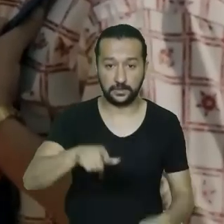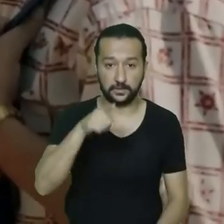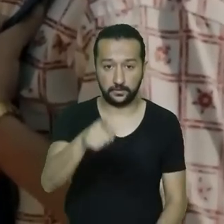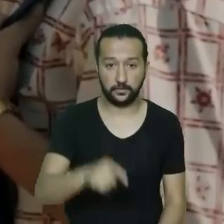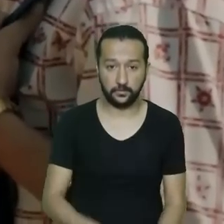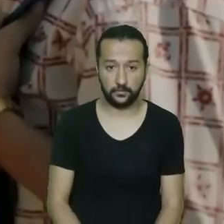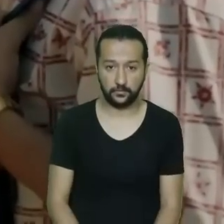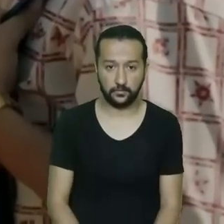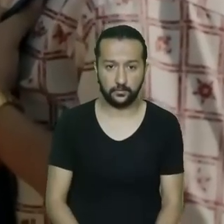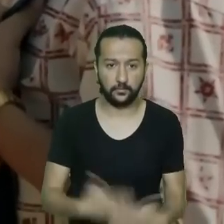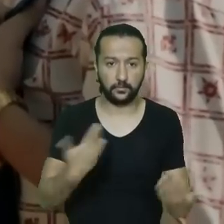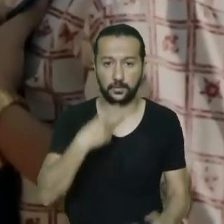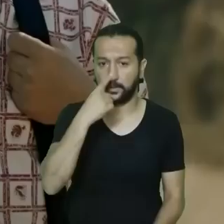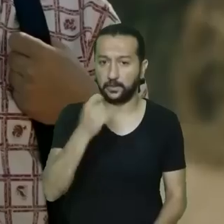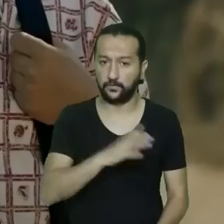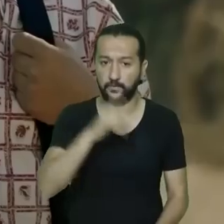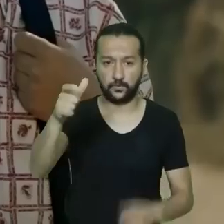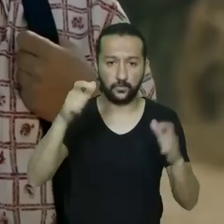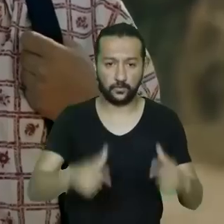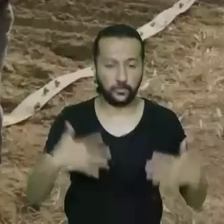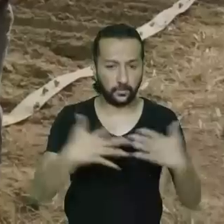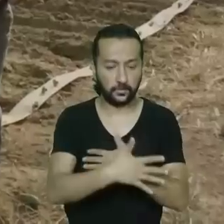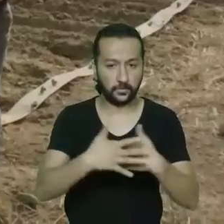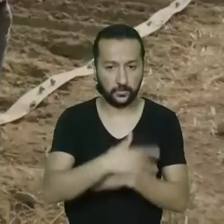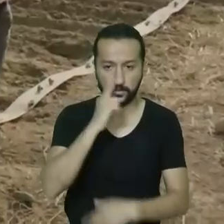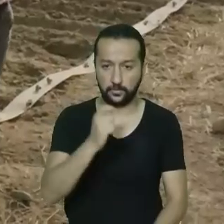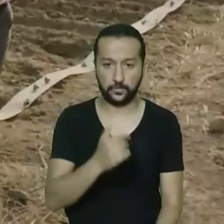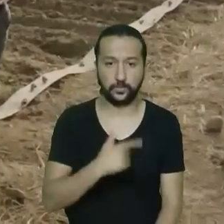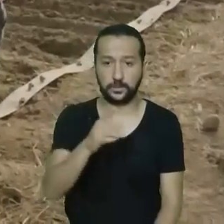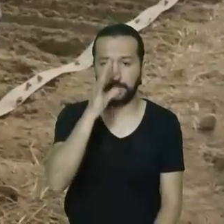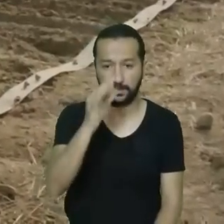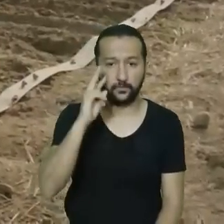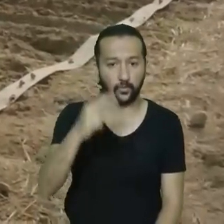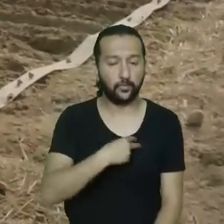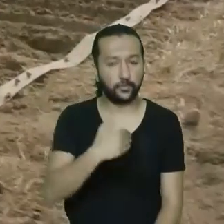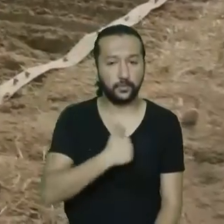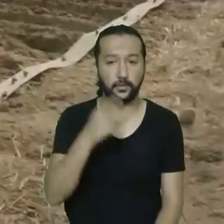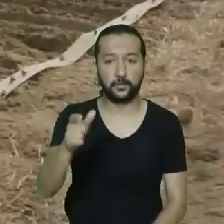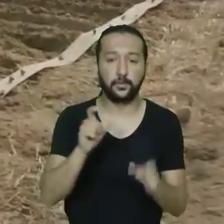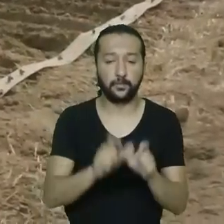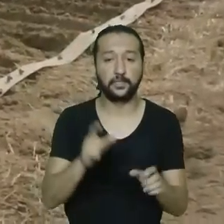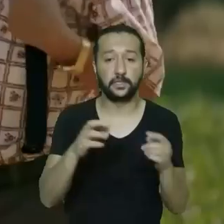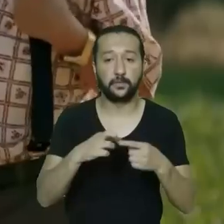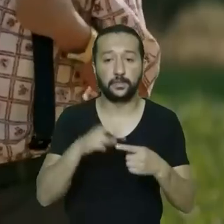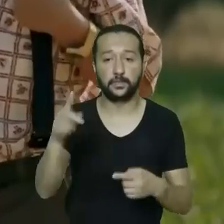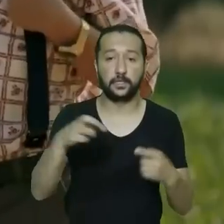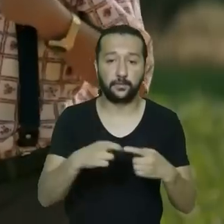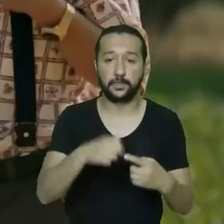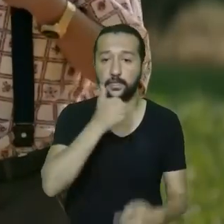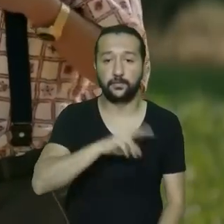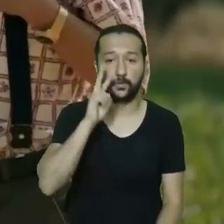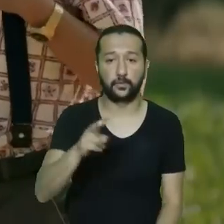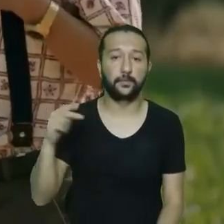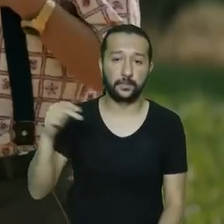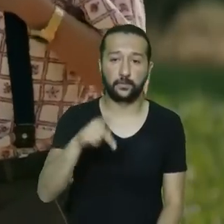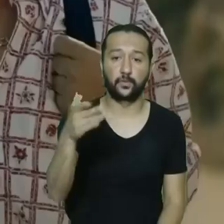hırsızlarla? Ulan ne işin var benim oralarda gece? Kim görmüş beni? Bekçi Ramazan. Ramazan abiyi